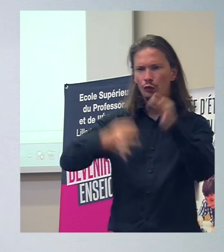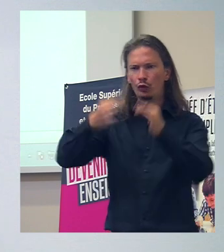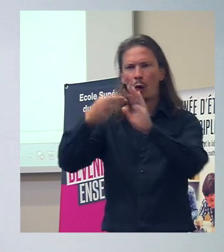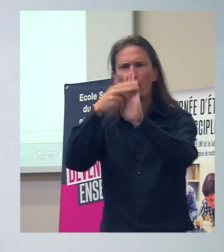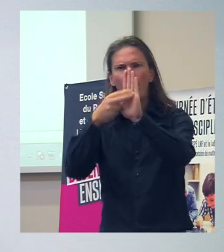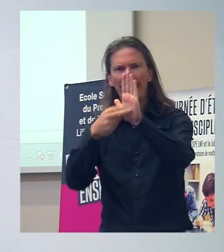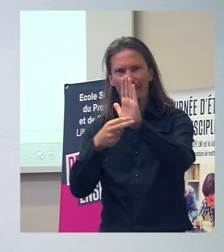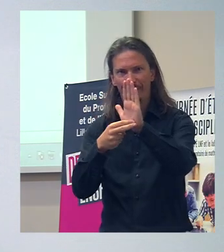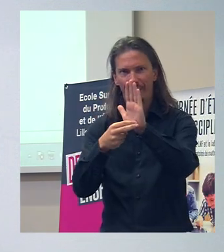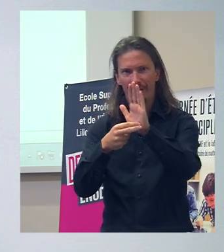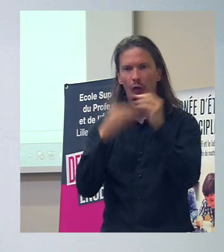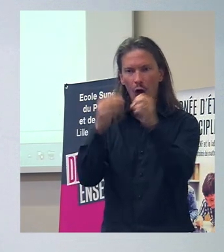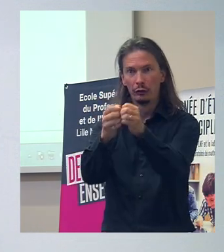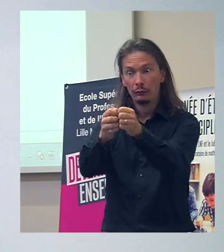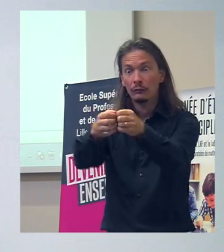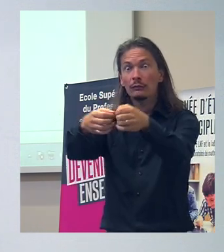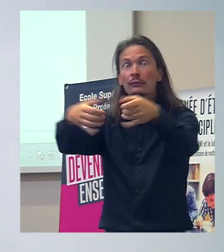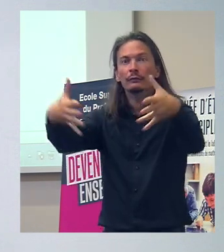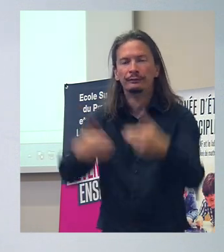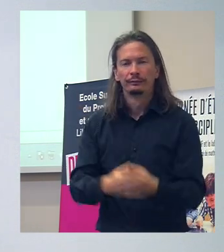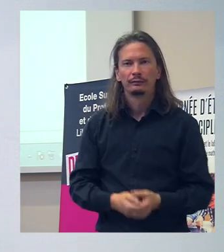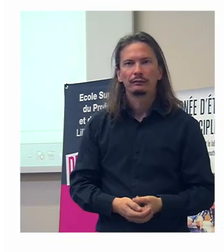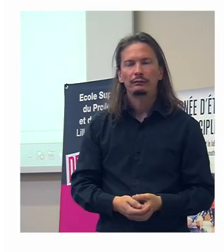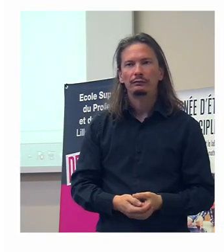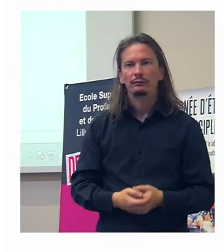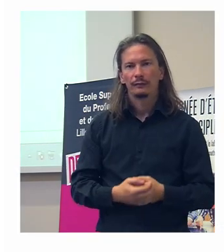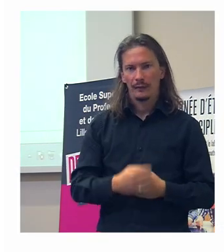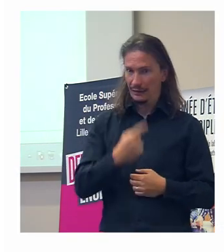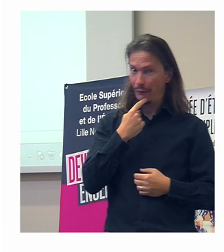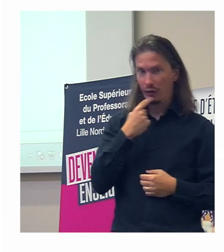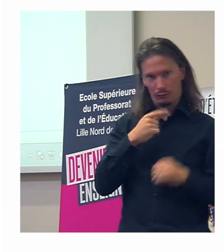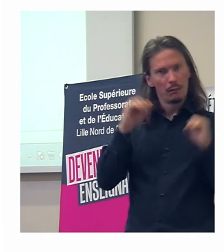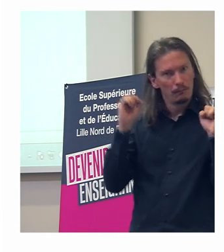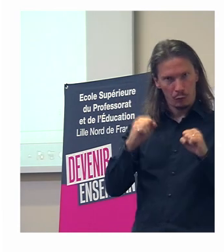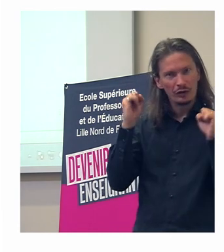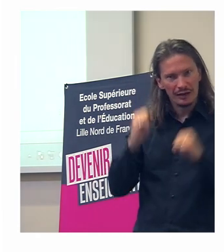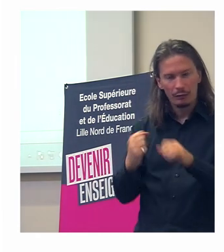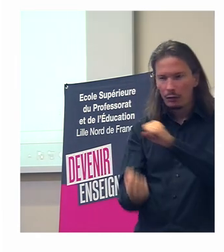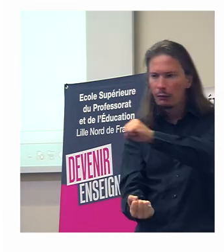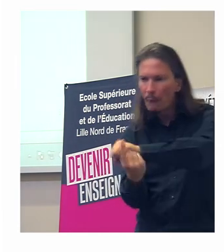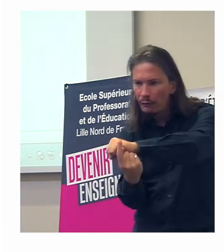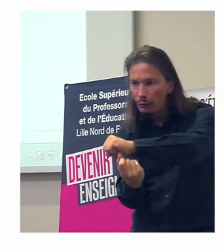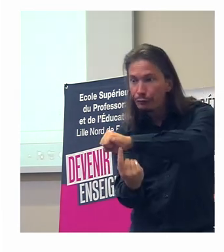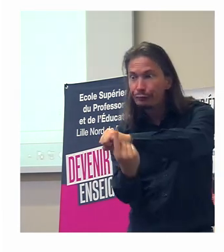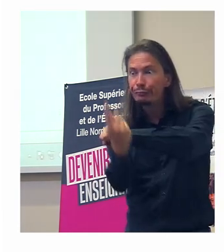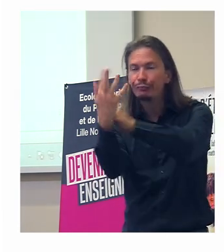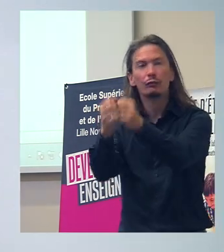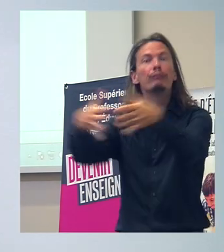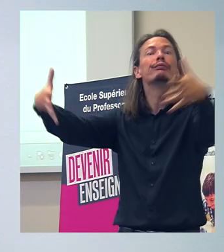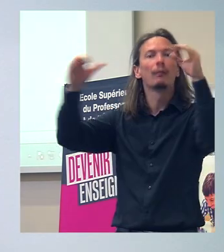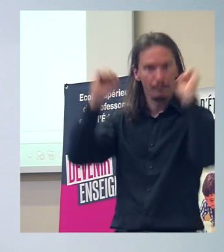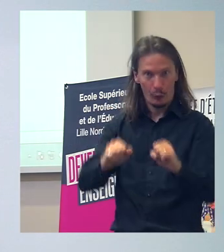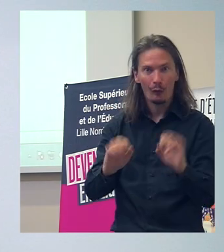donc le faire croître. Donc il y a l'idée qu'on peut développer le jugement normatif. Alors